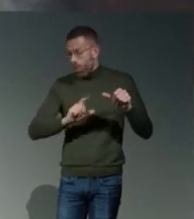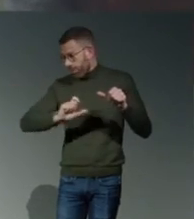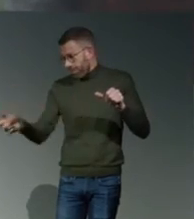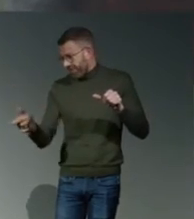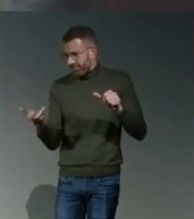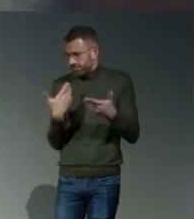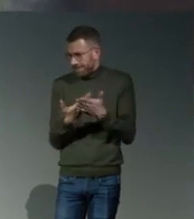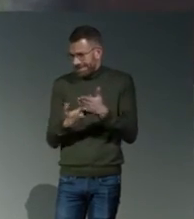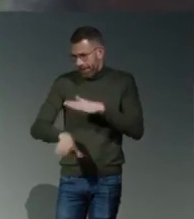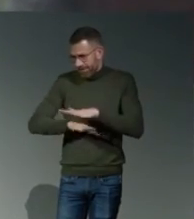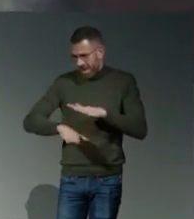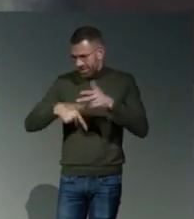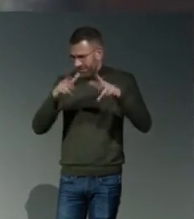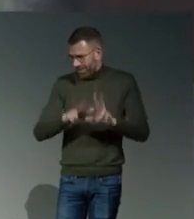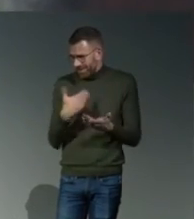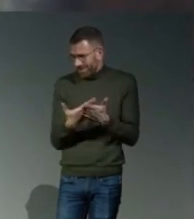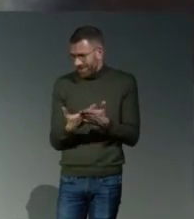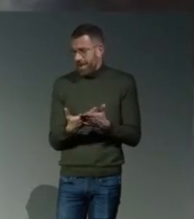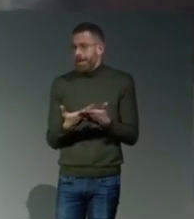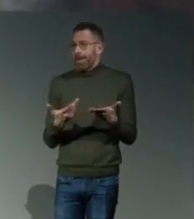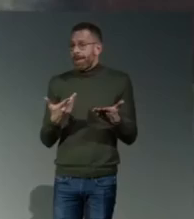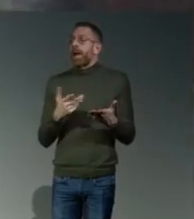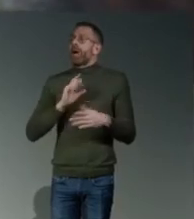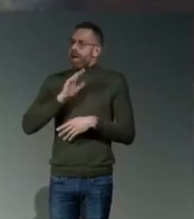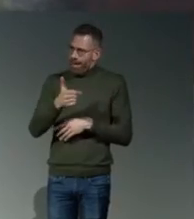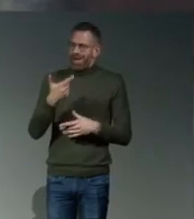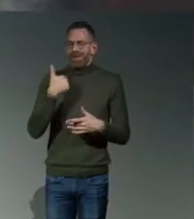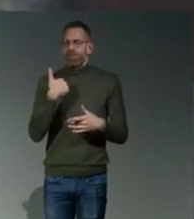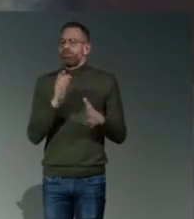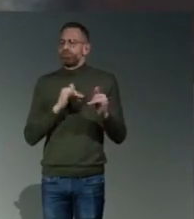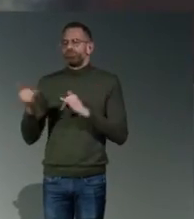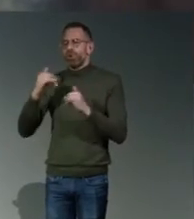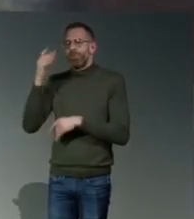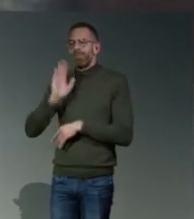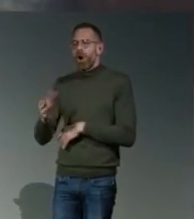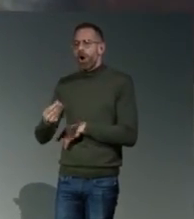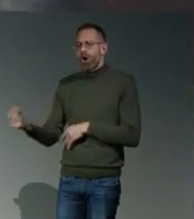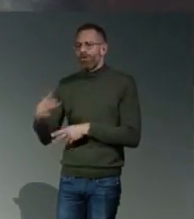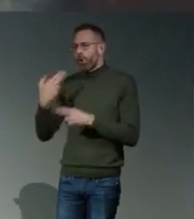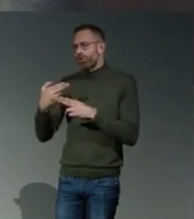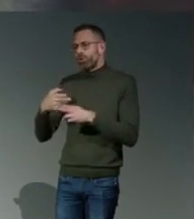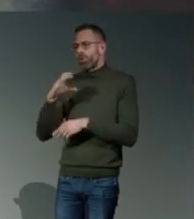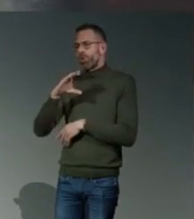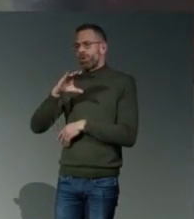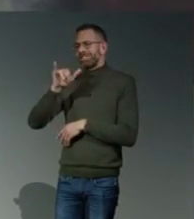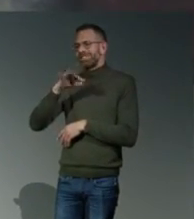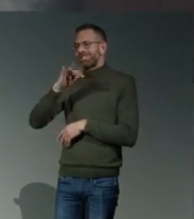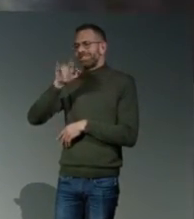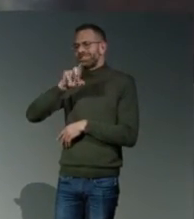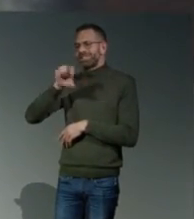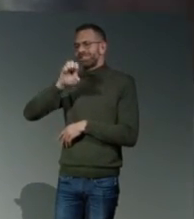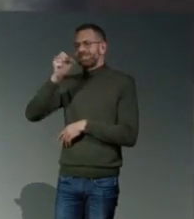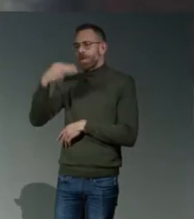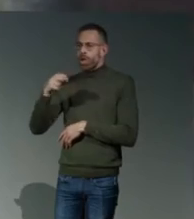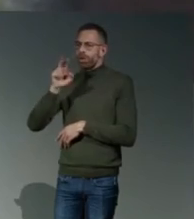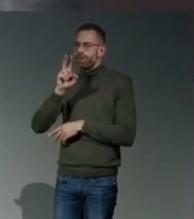Et à partir de là, en fait, je sais que j'ai beaucoup joué à un jeu pour enfants qui s'appelle Citizen Python, et qui vous fait